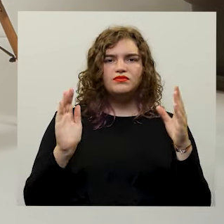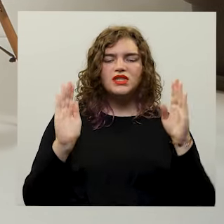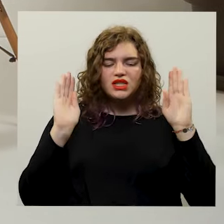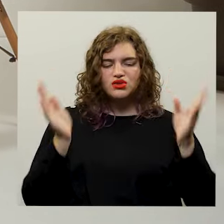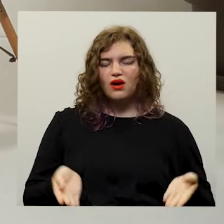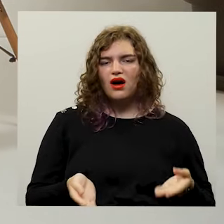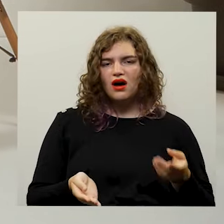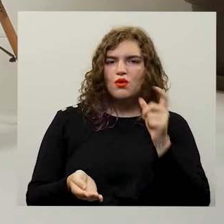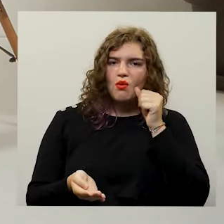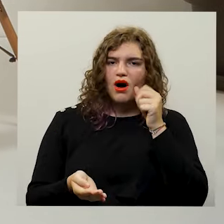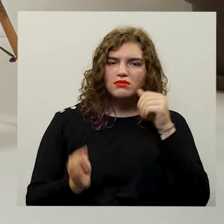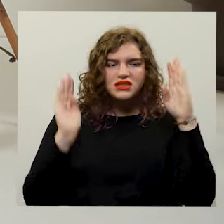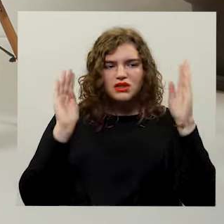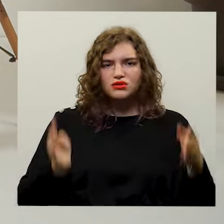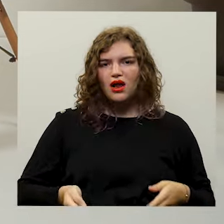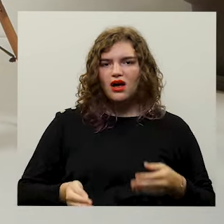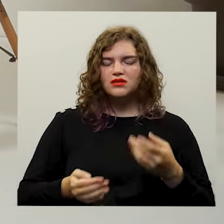Izolarea.